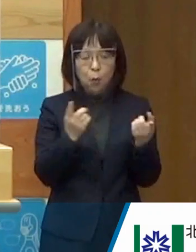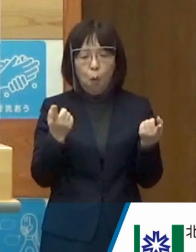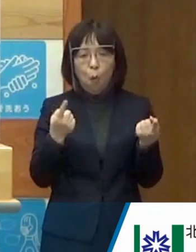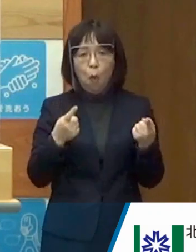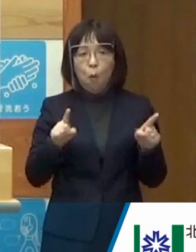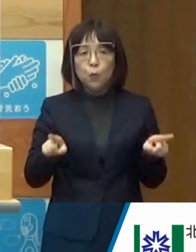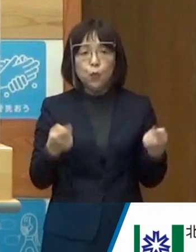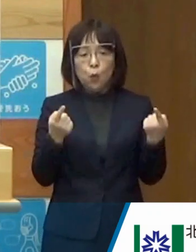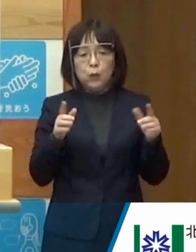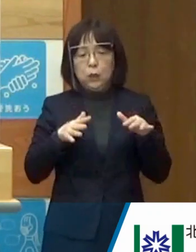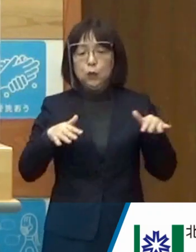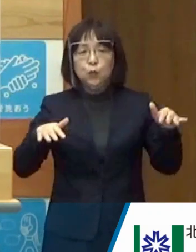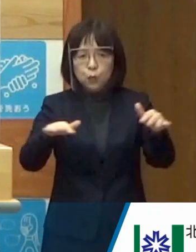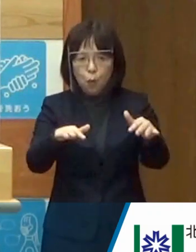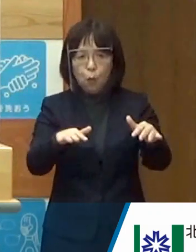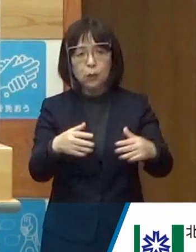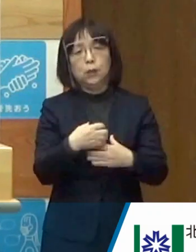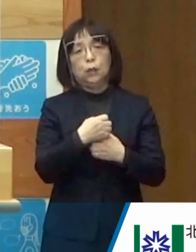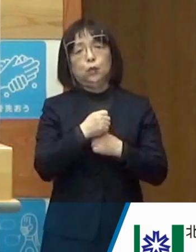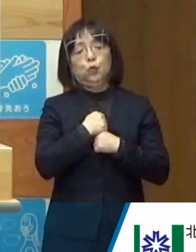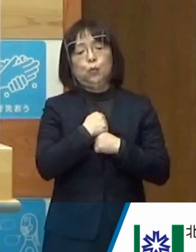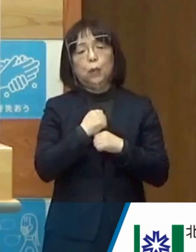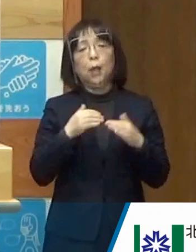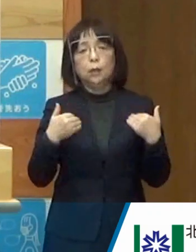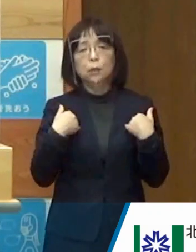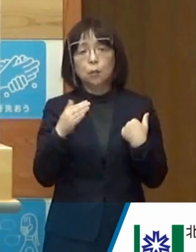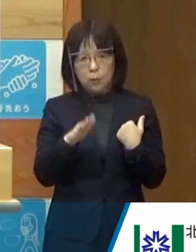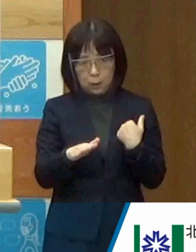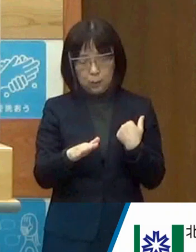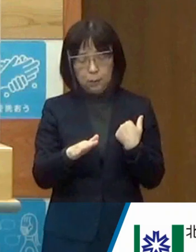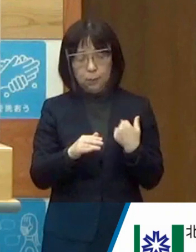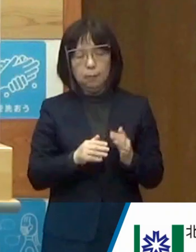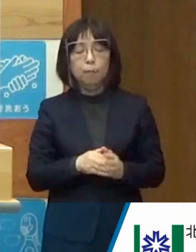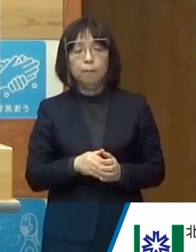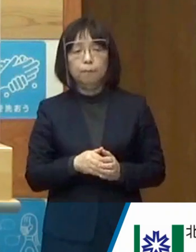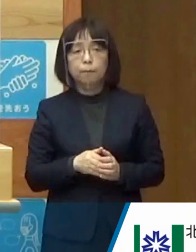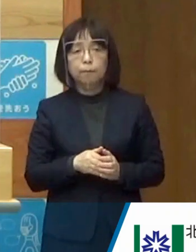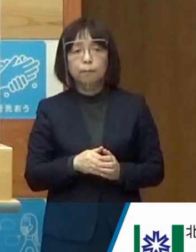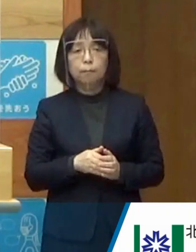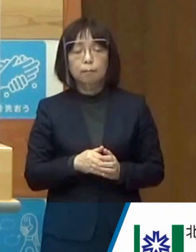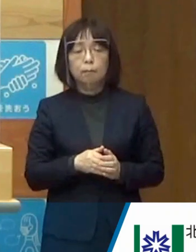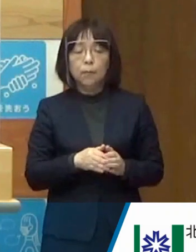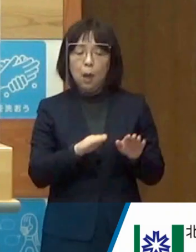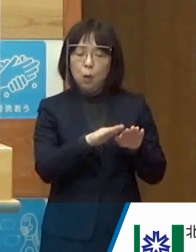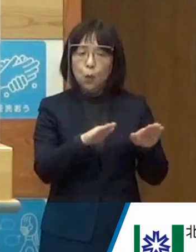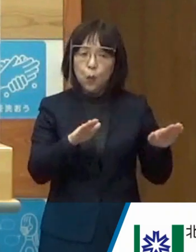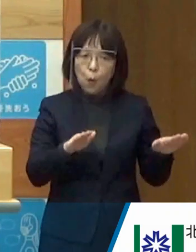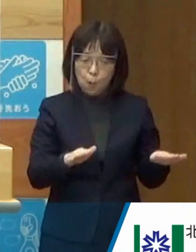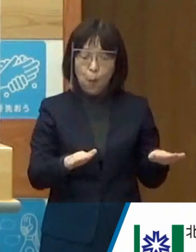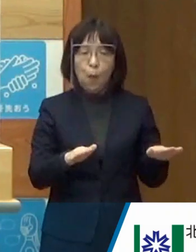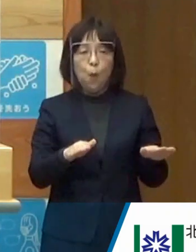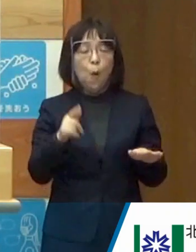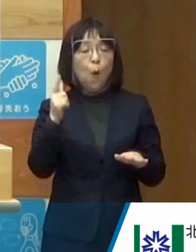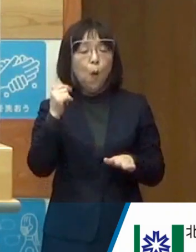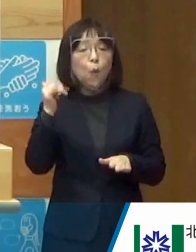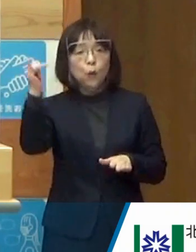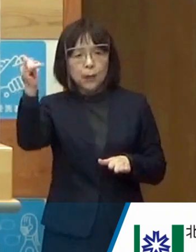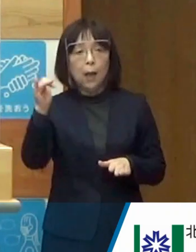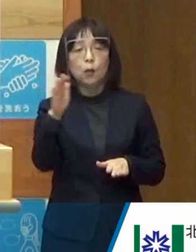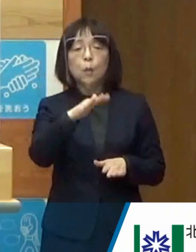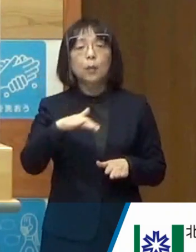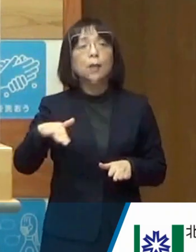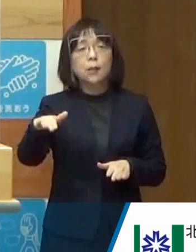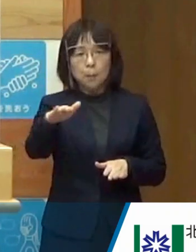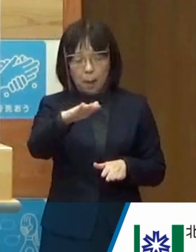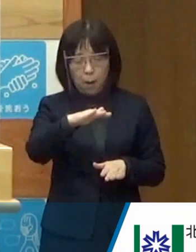に注意が必要であります。新学期に備えて児童生徒や保護者の皆様にお